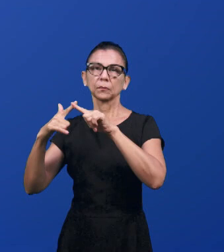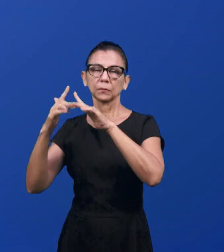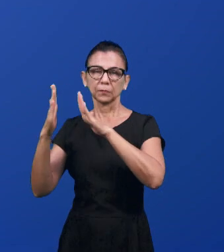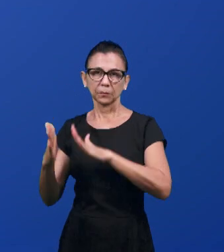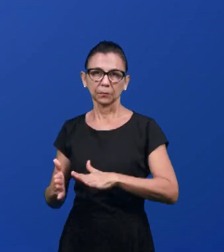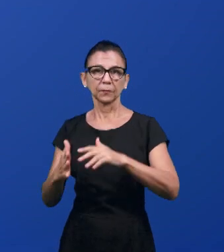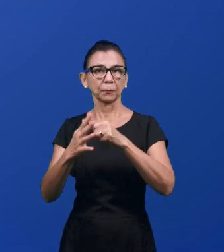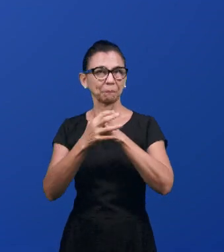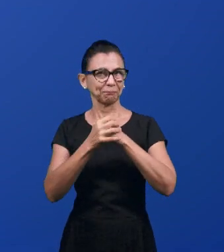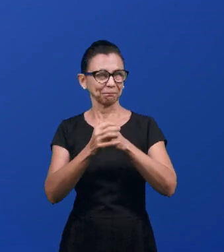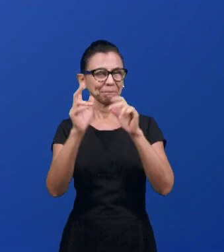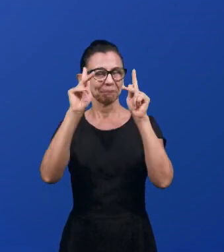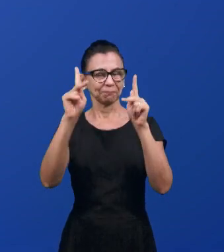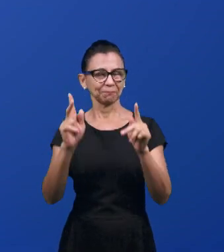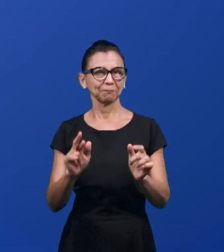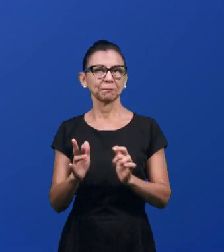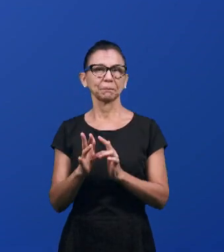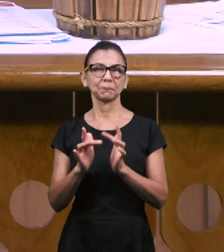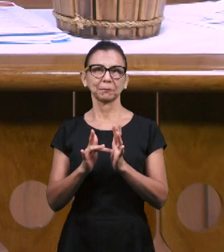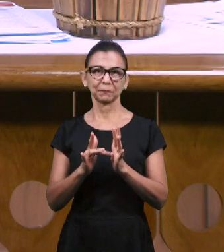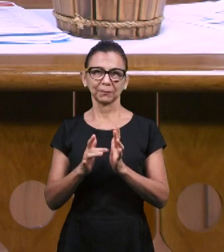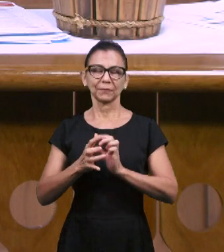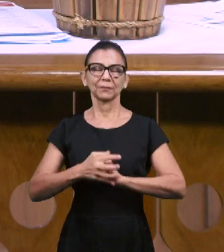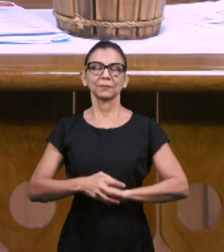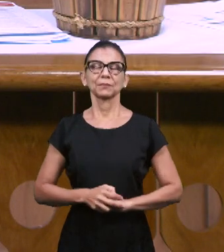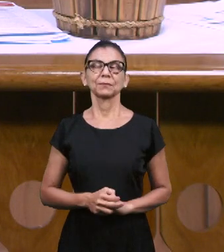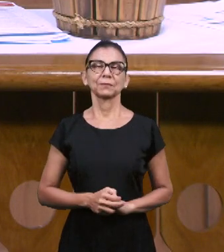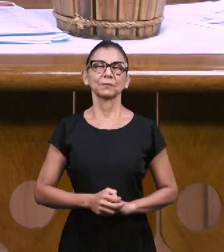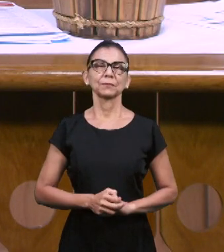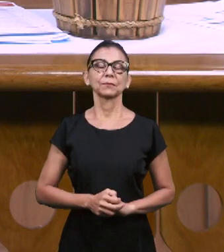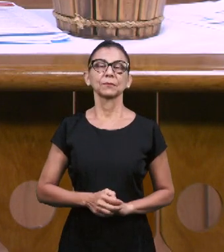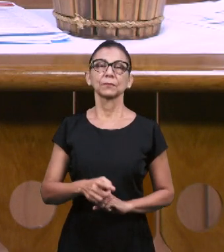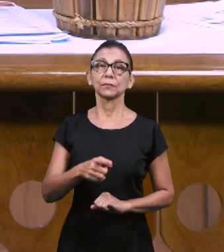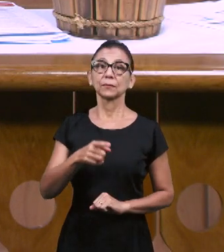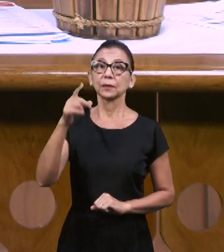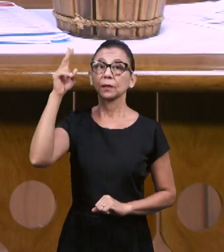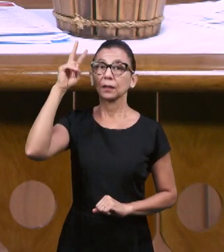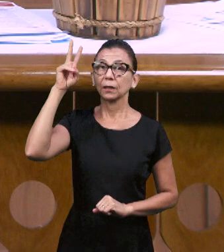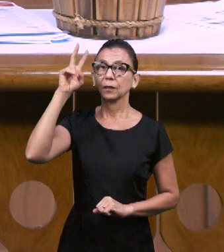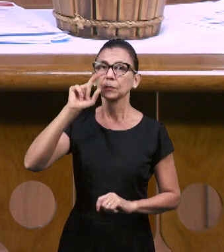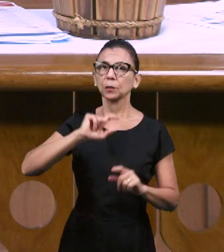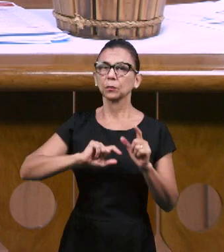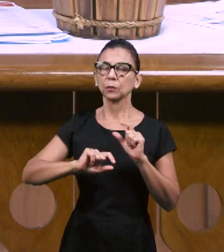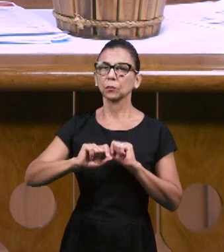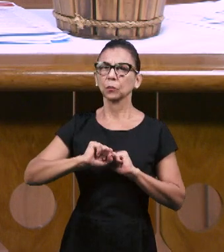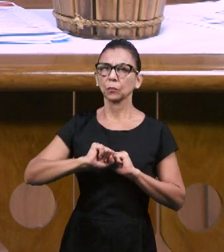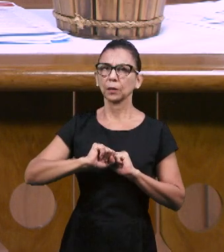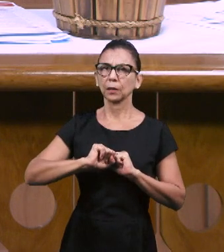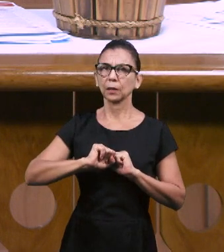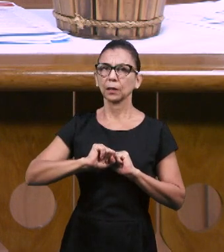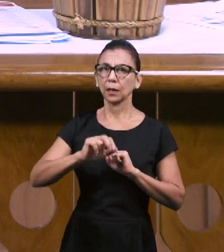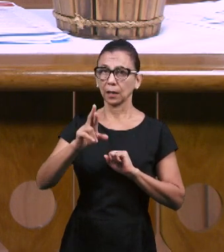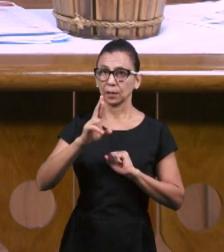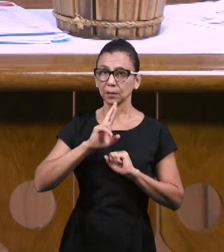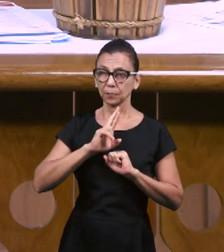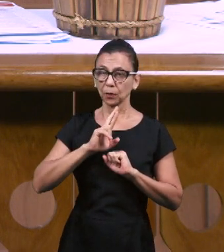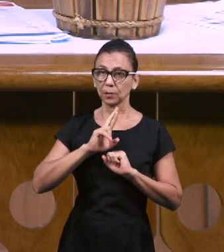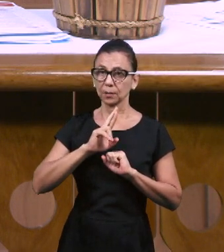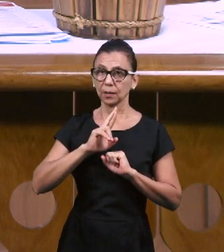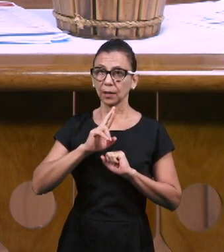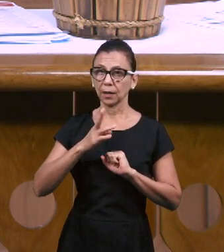Amen. La paix du Seigneur Jésus. En rappelant la réponse donnée par les frères